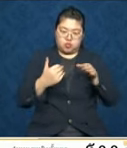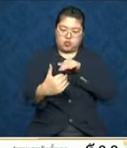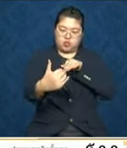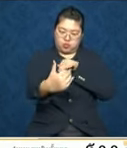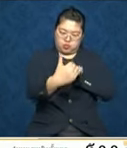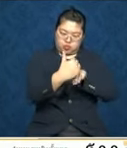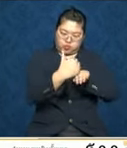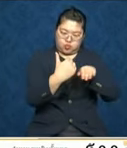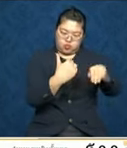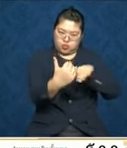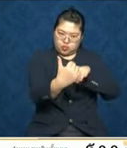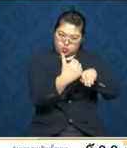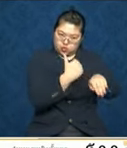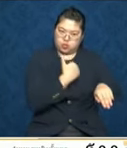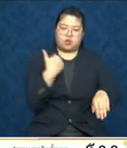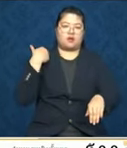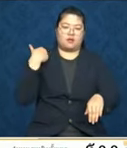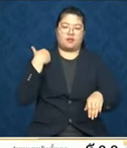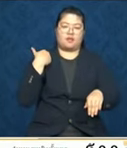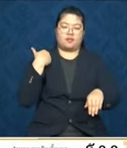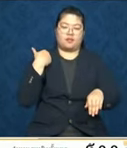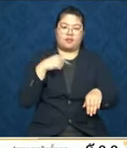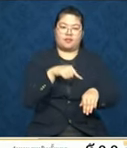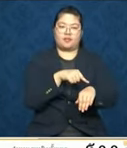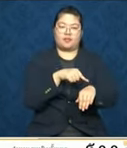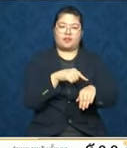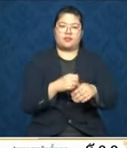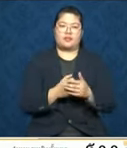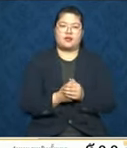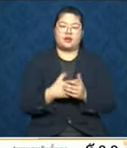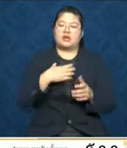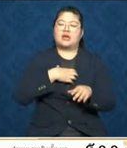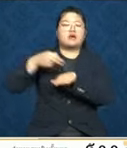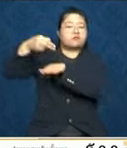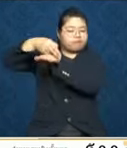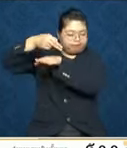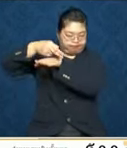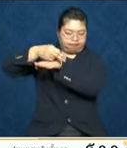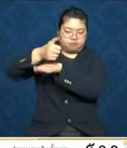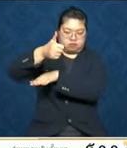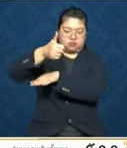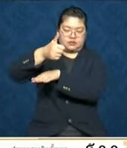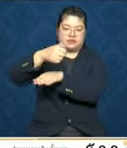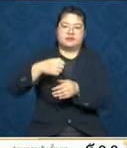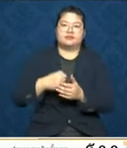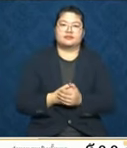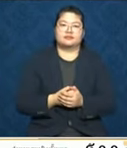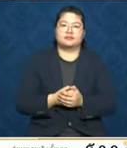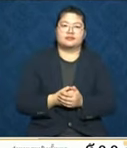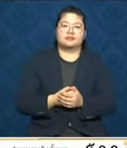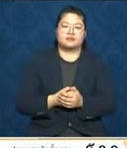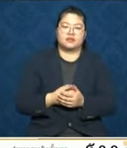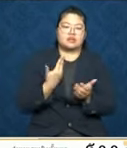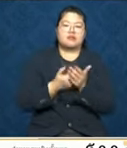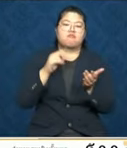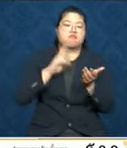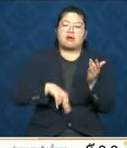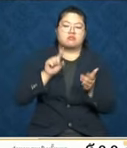ทรลเลอร์ใหญ่ๆนะครับย้อนเลนมาผมว่ายังไงมันคุ้มค่ากับการลงทุนที่จะเอากล้องวงจรปิดมาติดแน่นอนครับผมว่าเราปรับเดือนได้เป็นแสนครับจุ